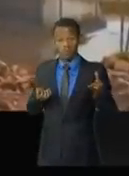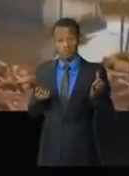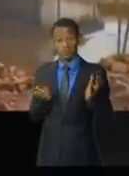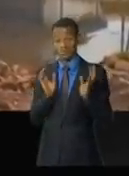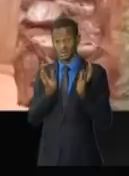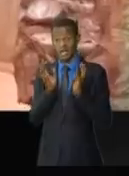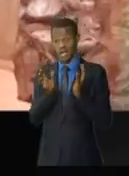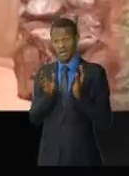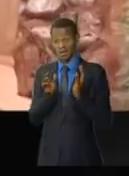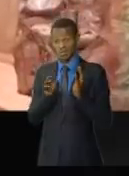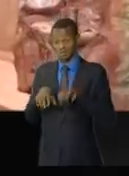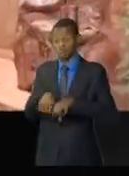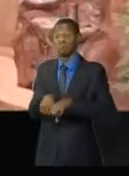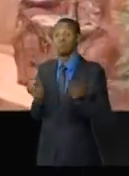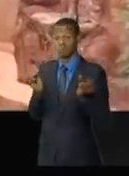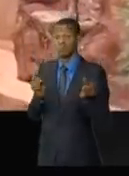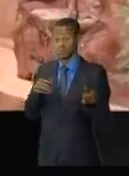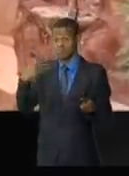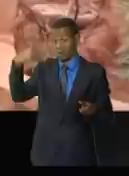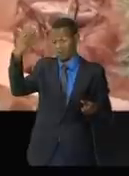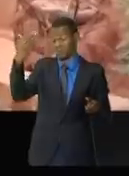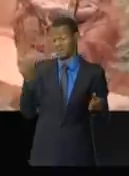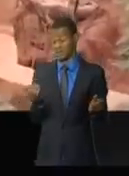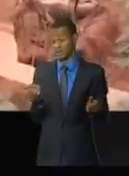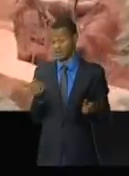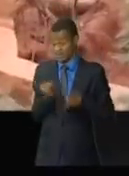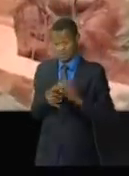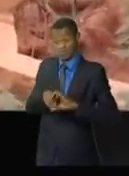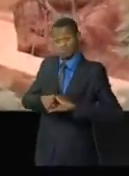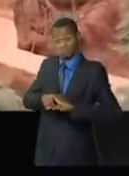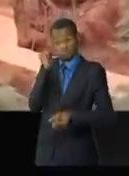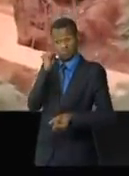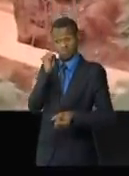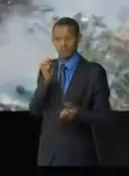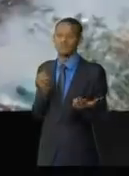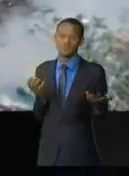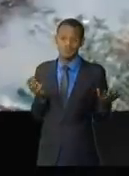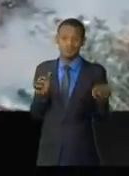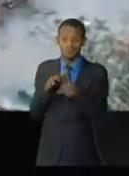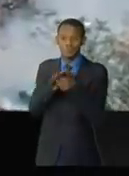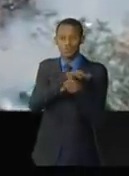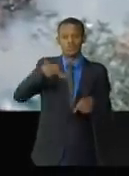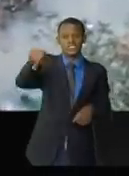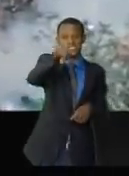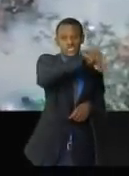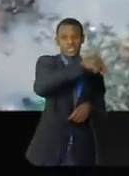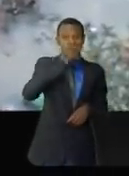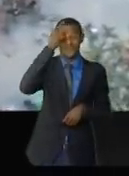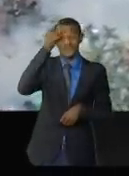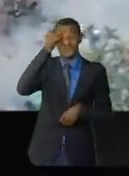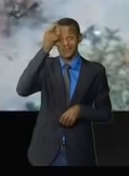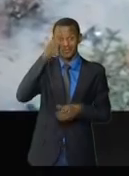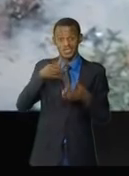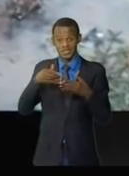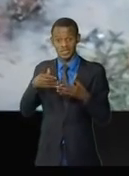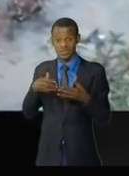plusieurs quartiers de la ville de Lubumbashi seront privés d'eau à la suite de ces inondations. Il sera donc difficile de